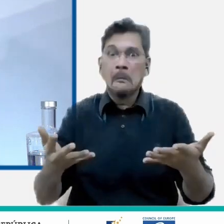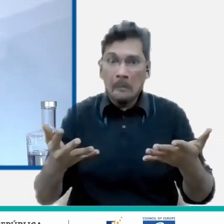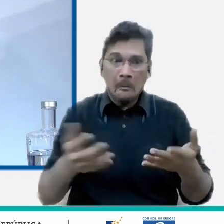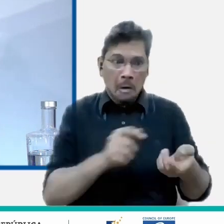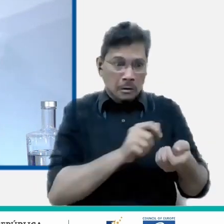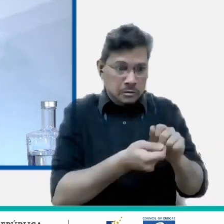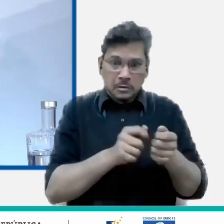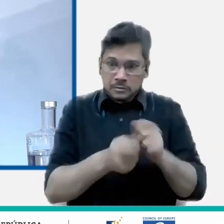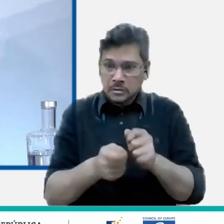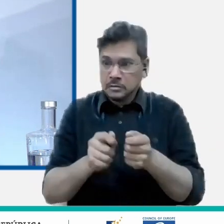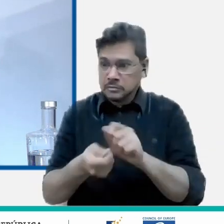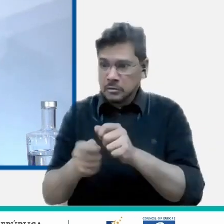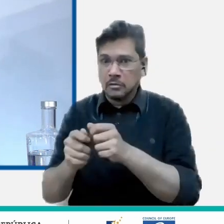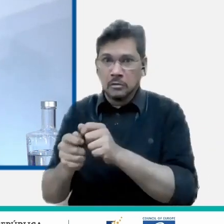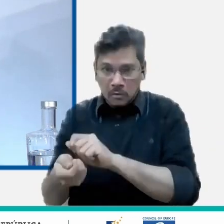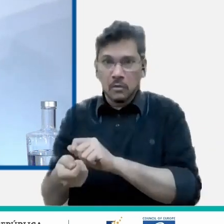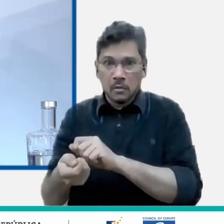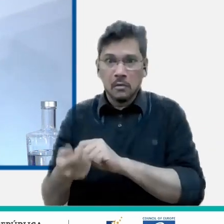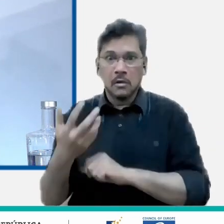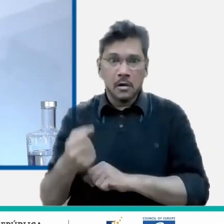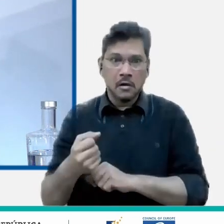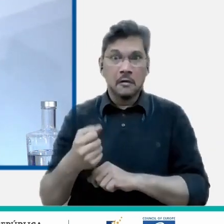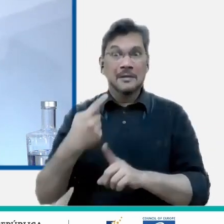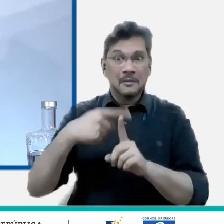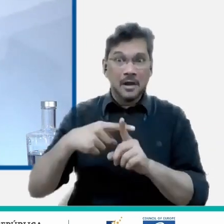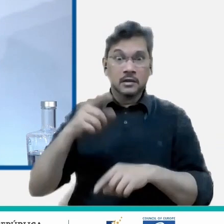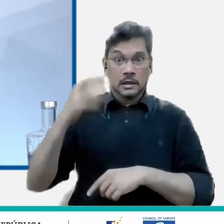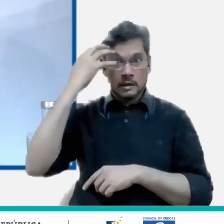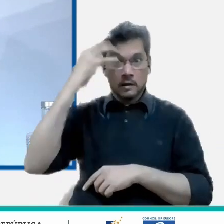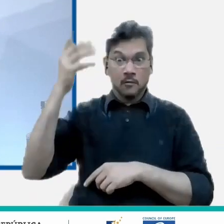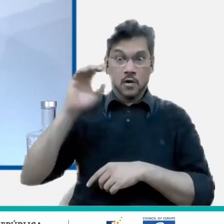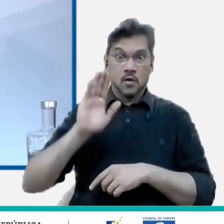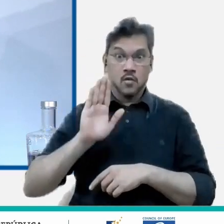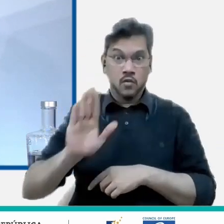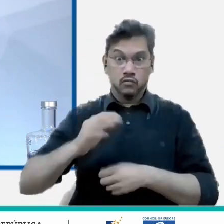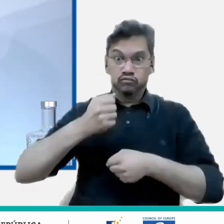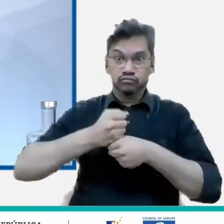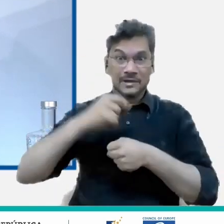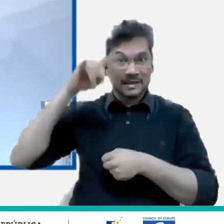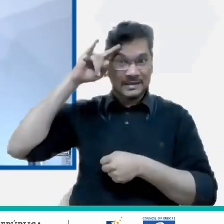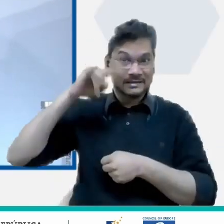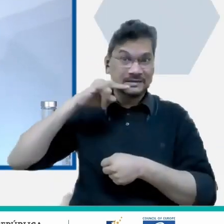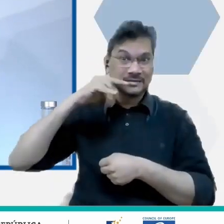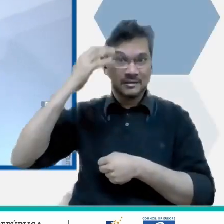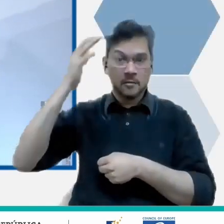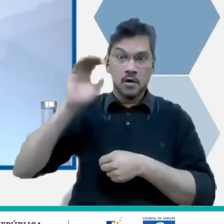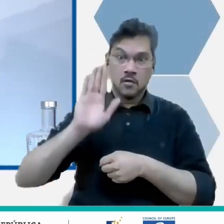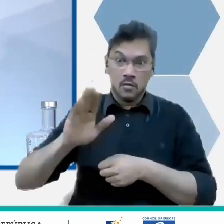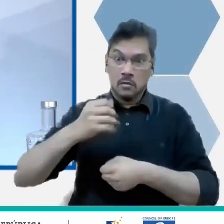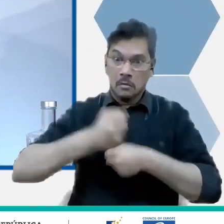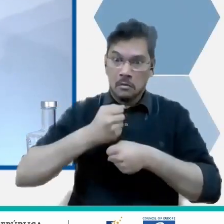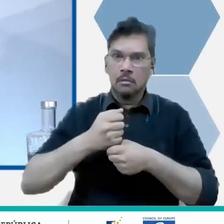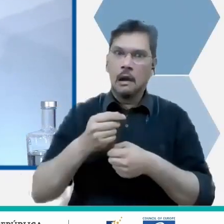трех главных факторах. Первое – это наше географическое расположение и горный ландшафт, который подразумевает высокие